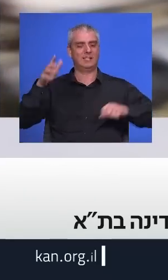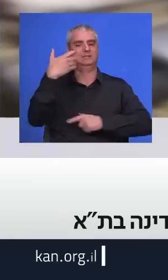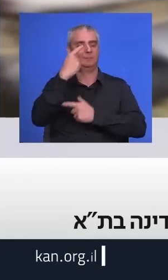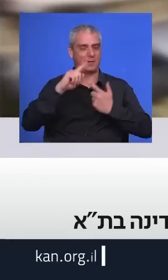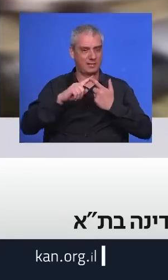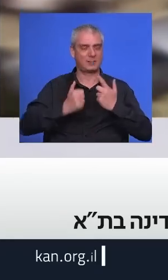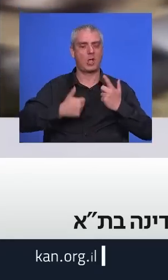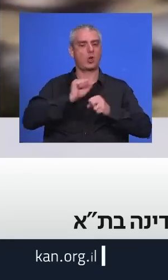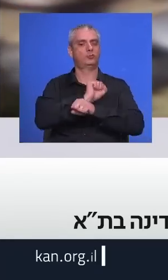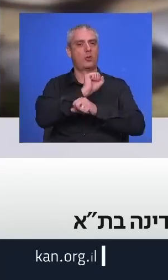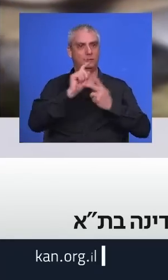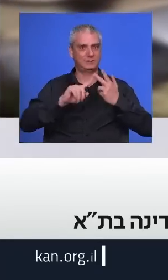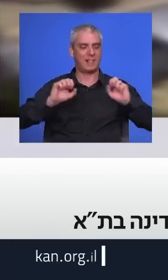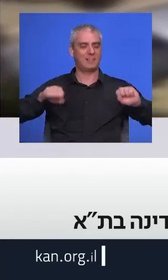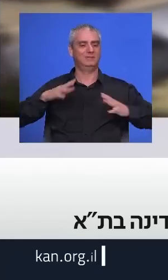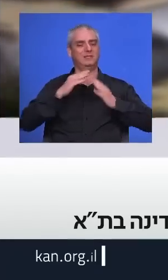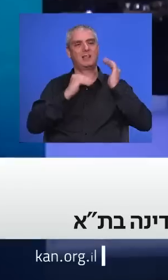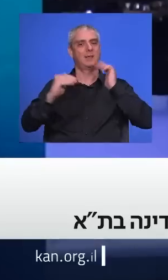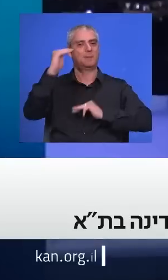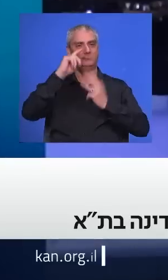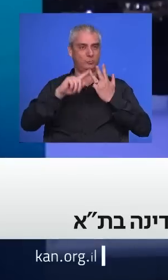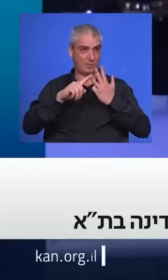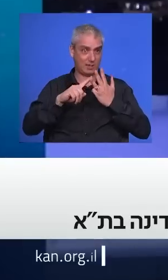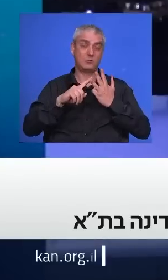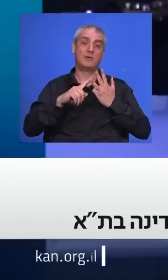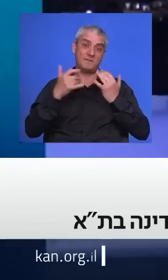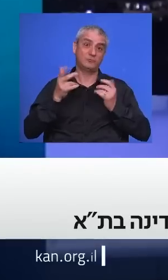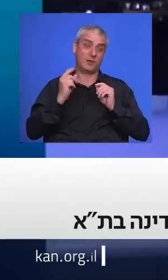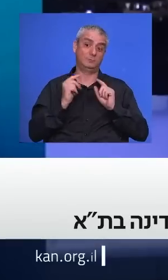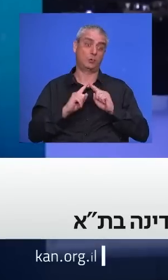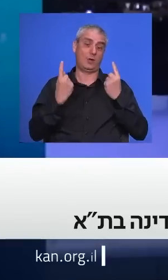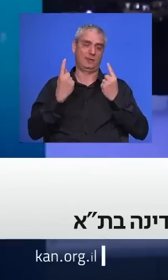ראש אופוזיציה, נשיאת עליון, וכעת גם באופן חריג